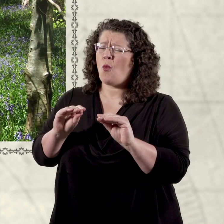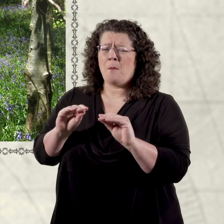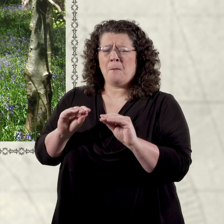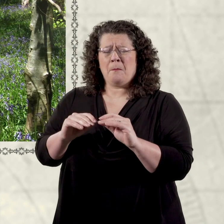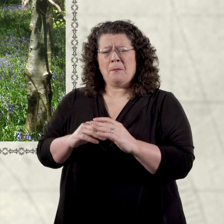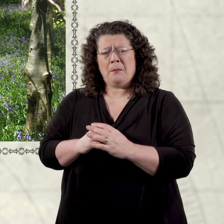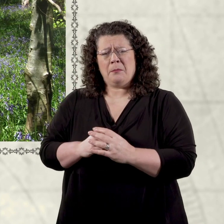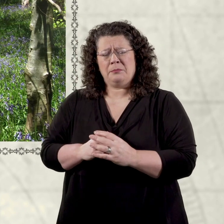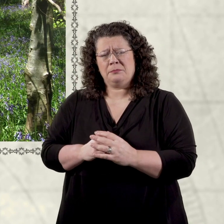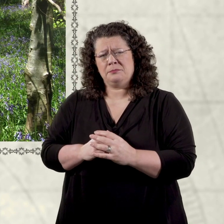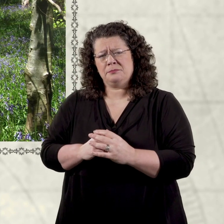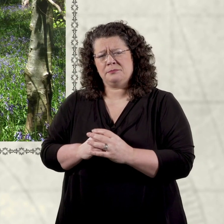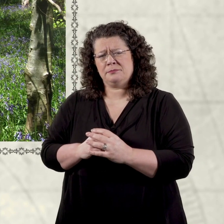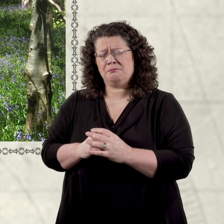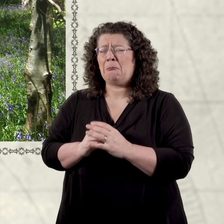sinach.